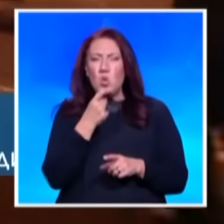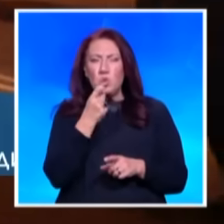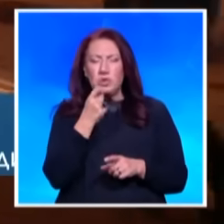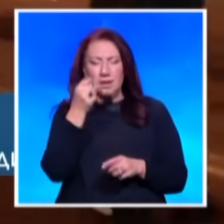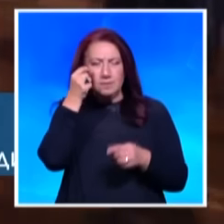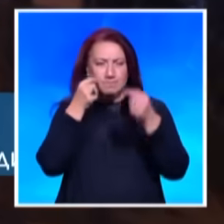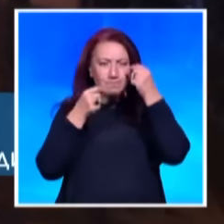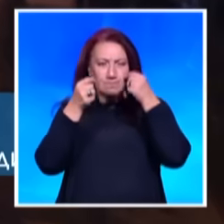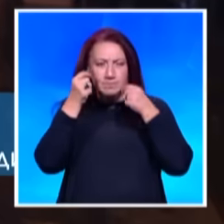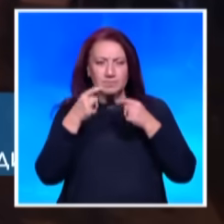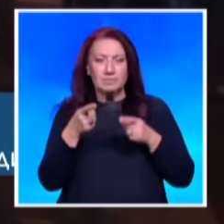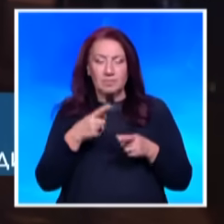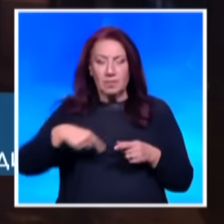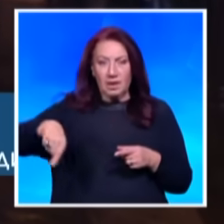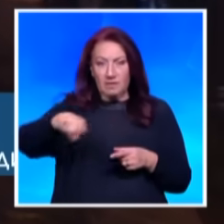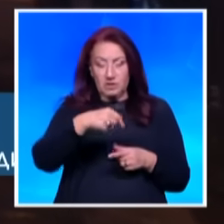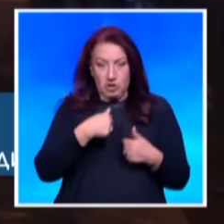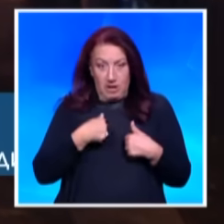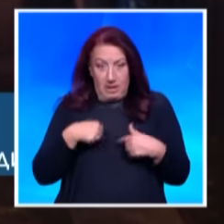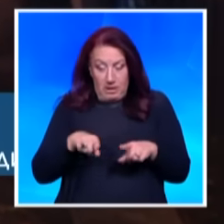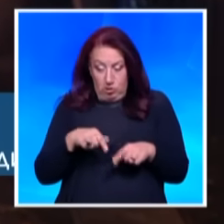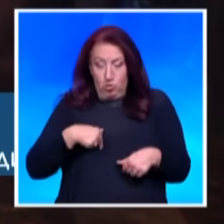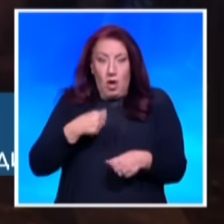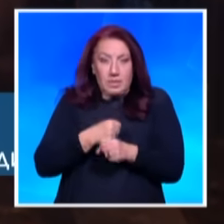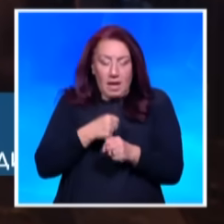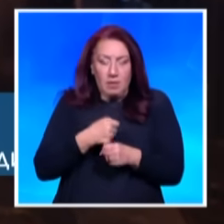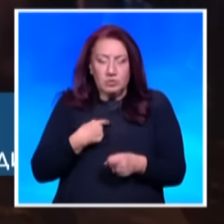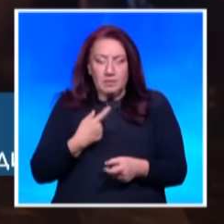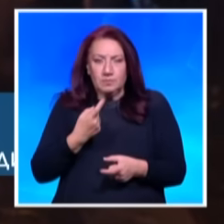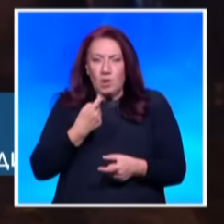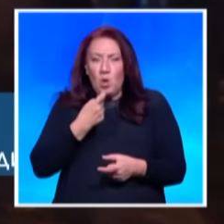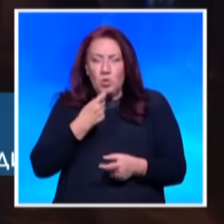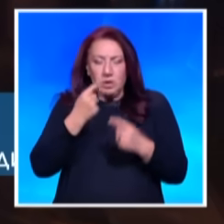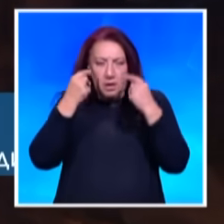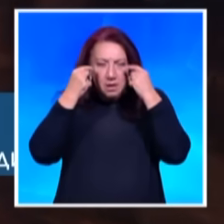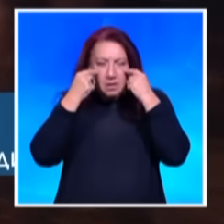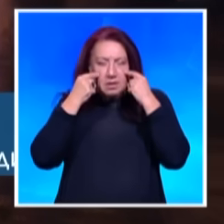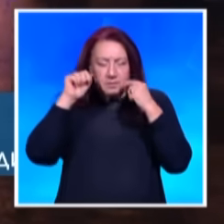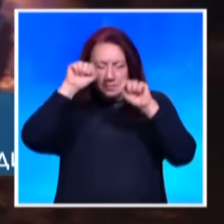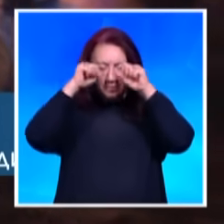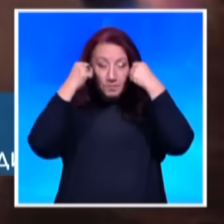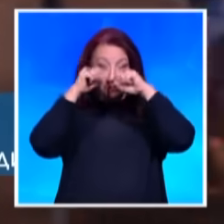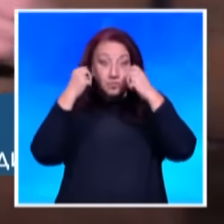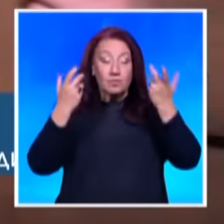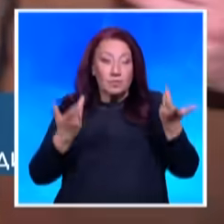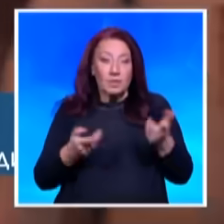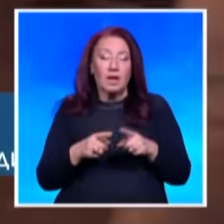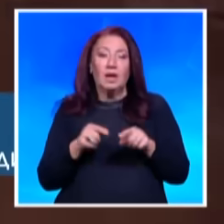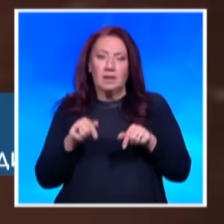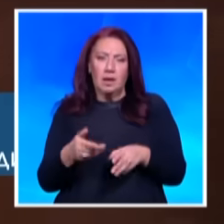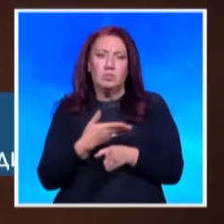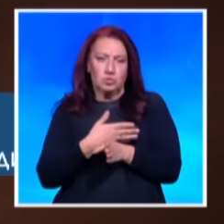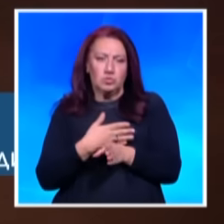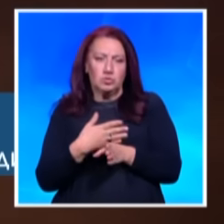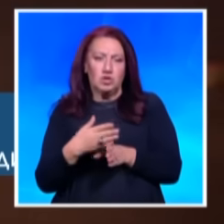да повлияе на всички присъстващи, включително и на нас работещите, но продължават и сега полицейски части да се изтеглят